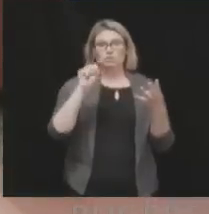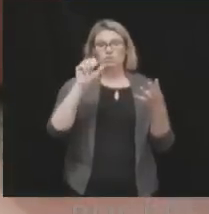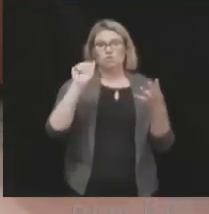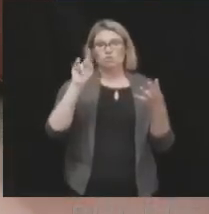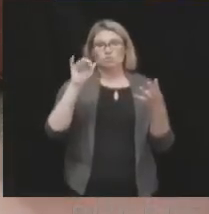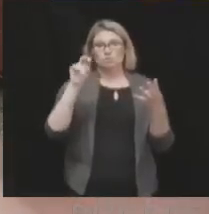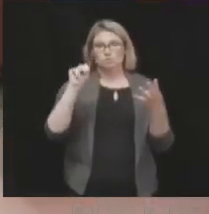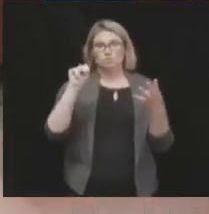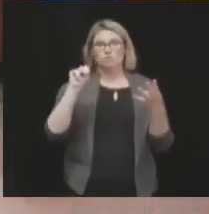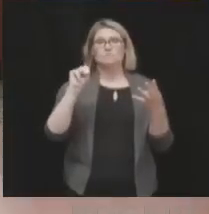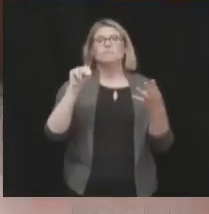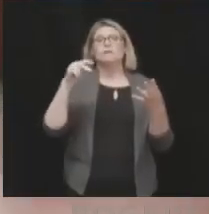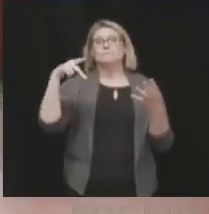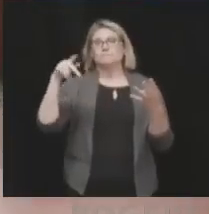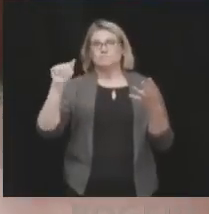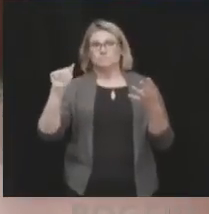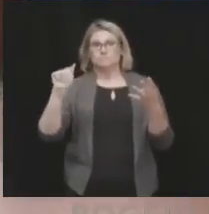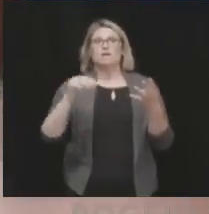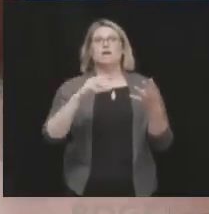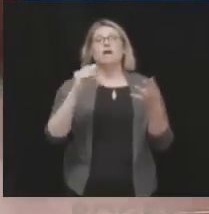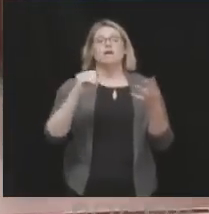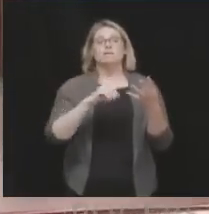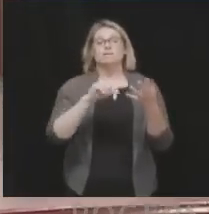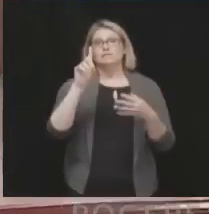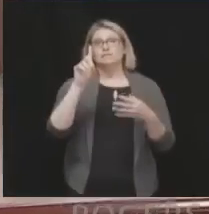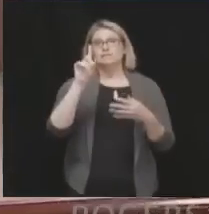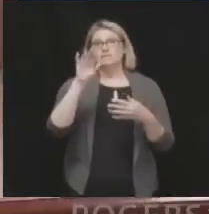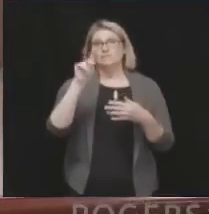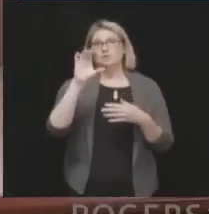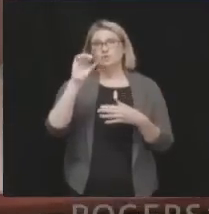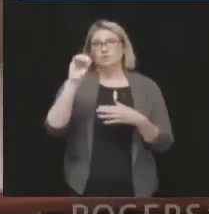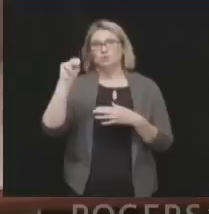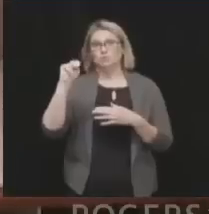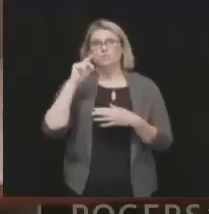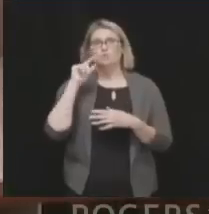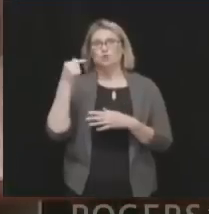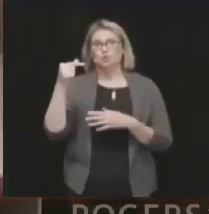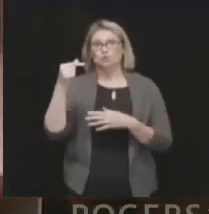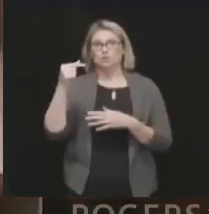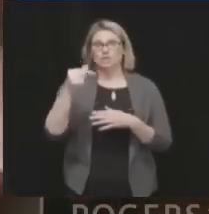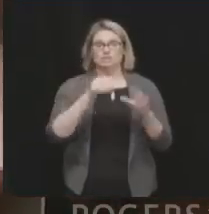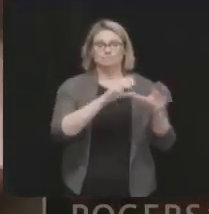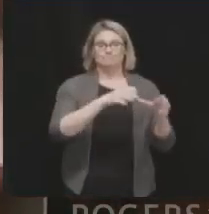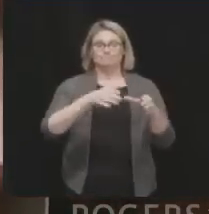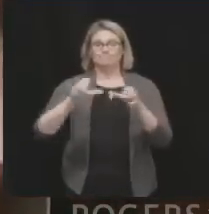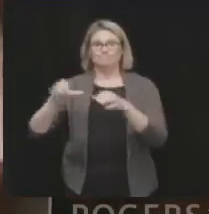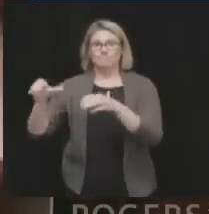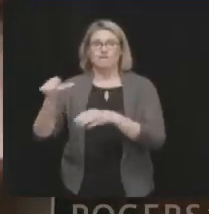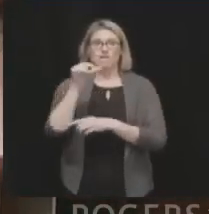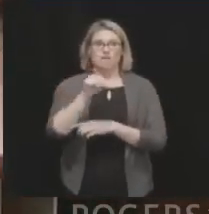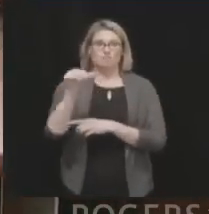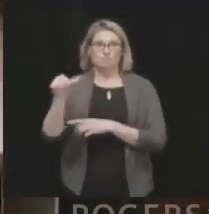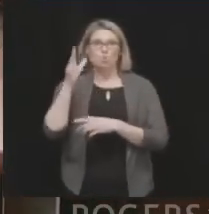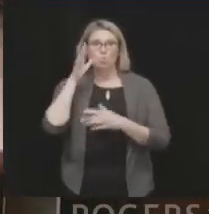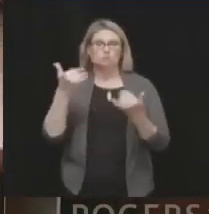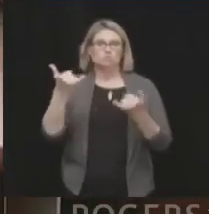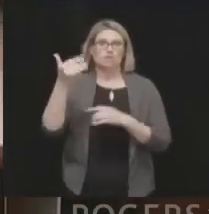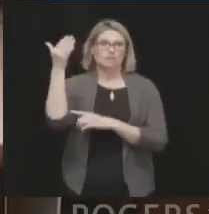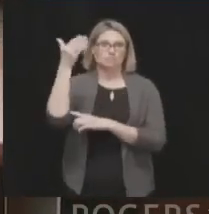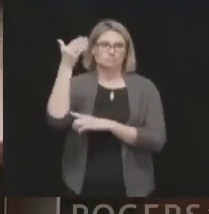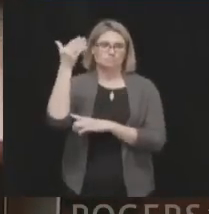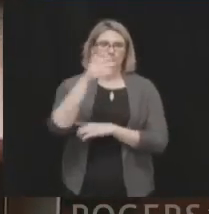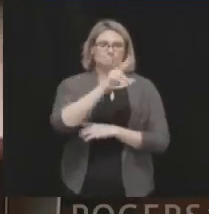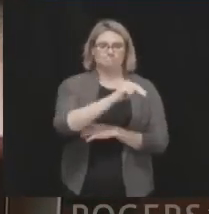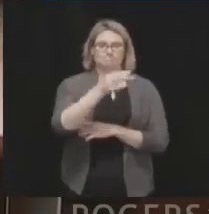Dr. Jennifer Russell, médecin hygiéniste en chef; l'honorable Blaine Higgs, Premier ministre de Nouveau-Brunswick;